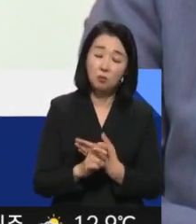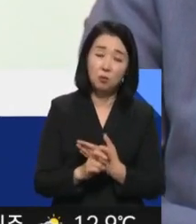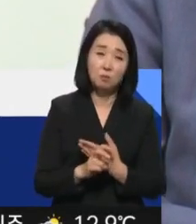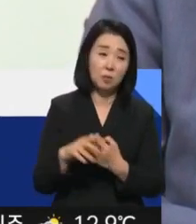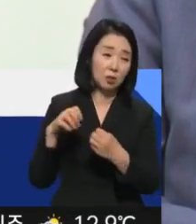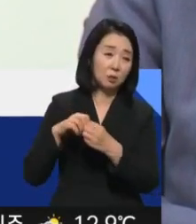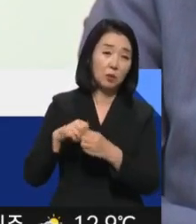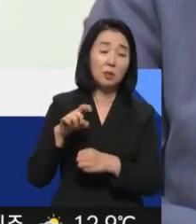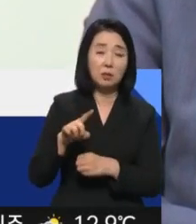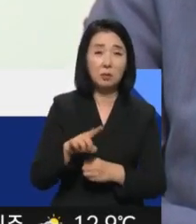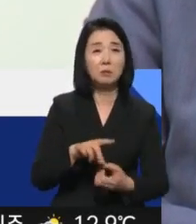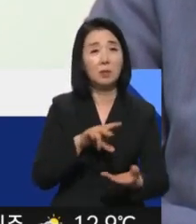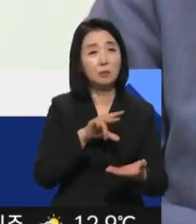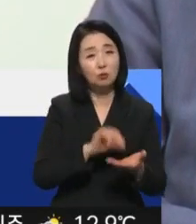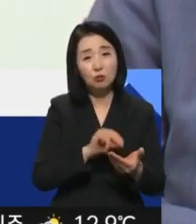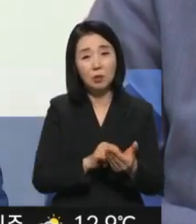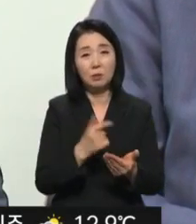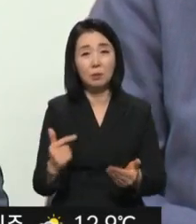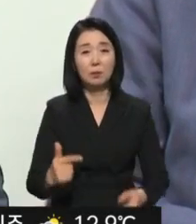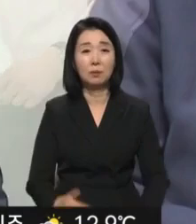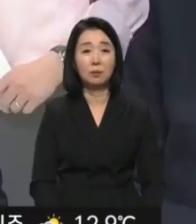관행들이 야기가 되고 있습니다.